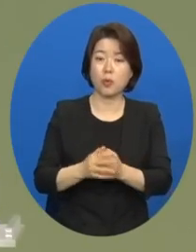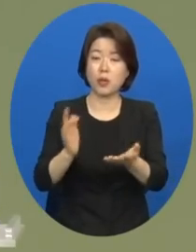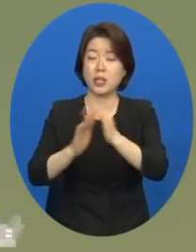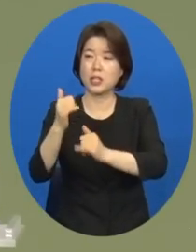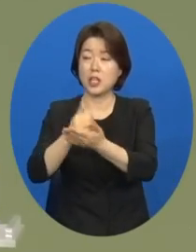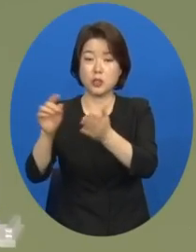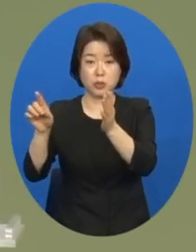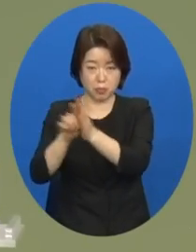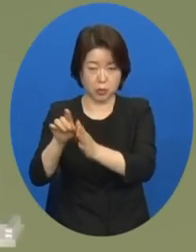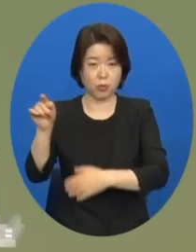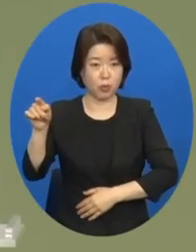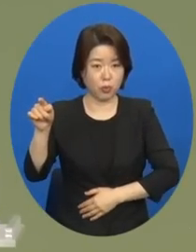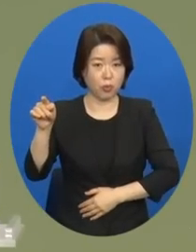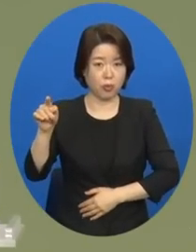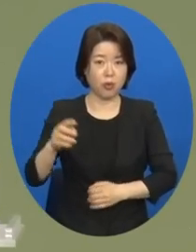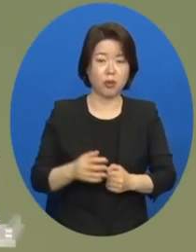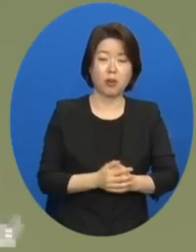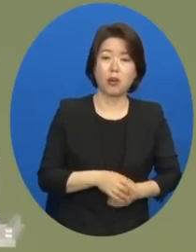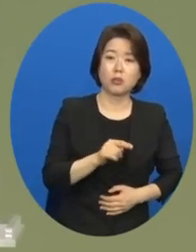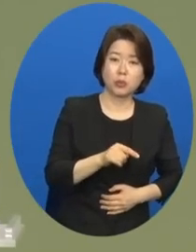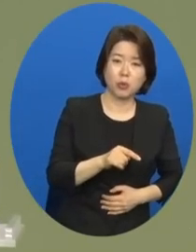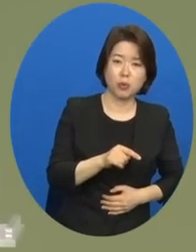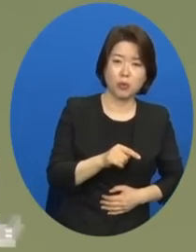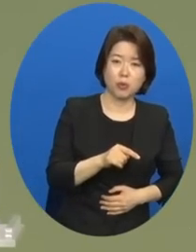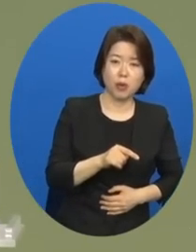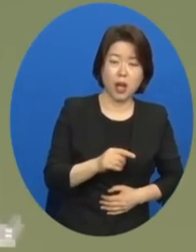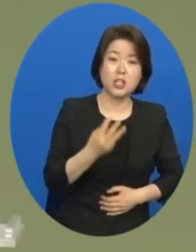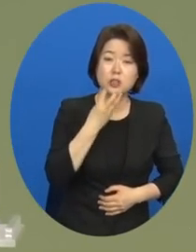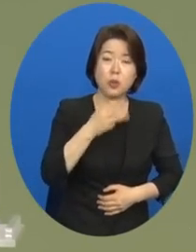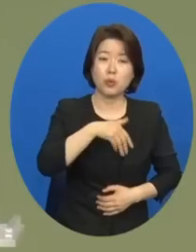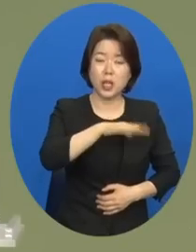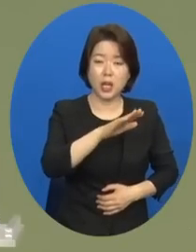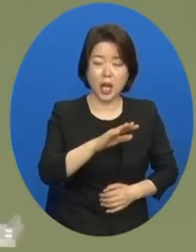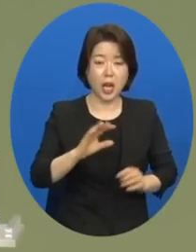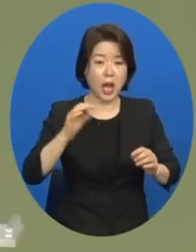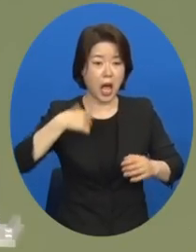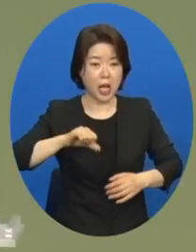졸업한 아들이 예수 안 믿는다고 할 때 누구를 좋아하겠습니까